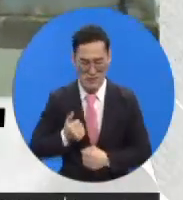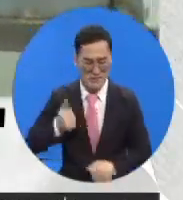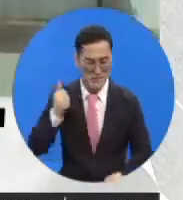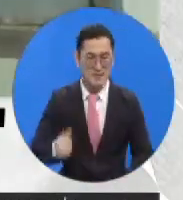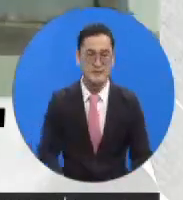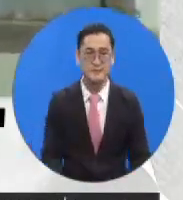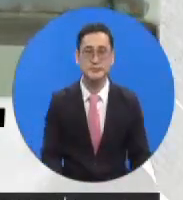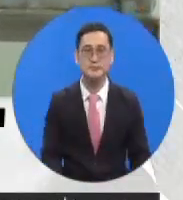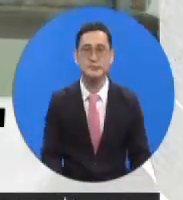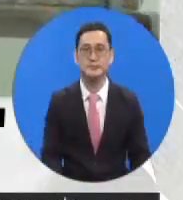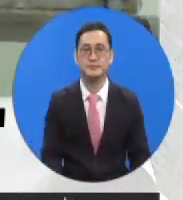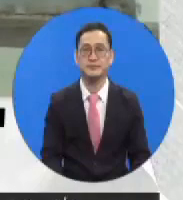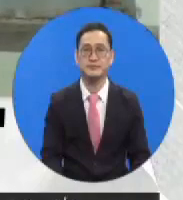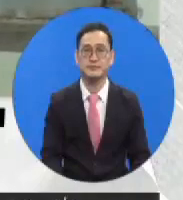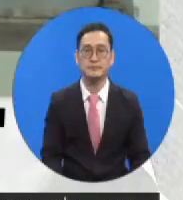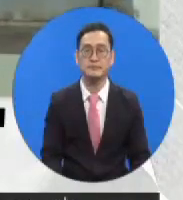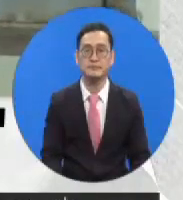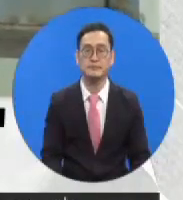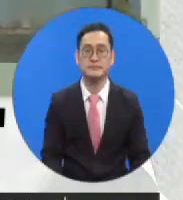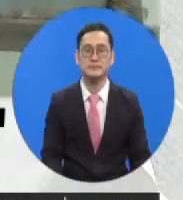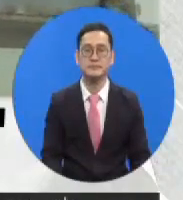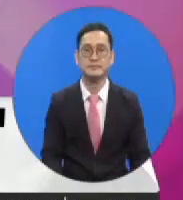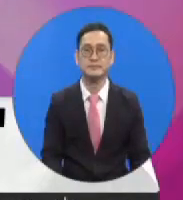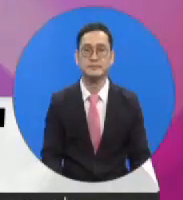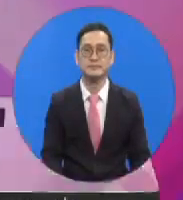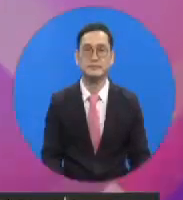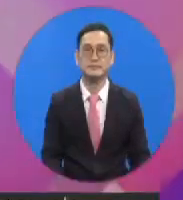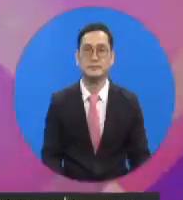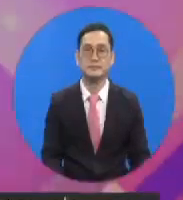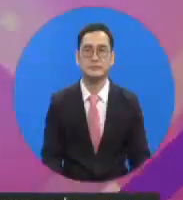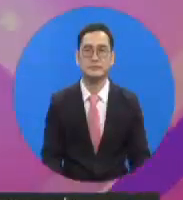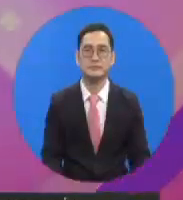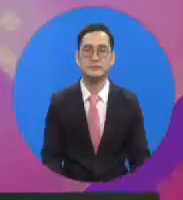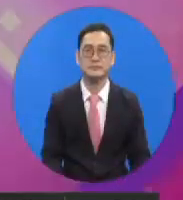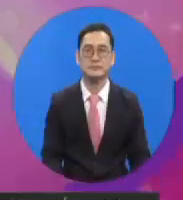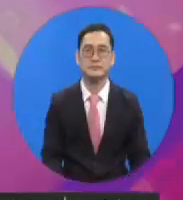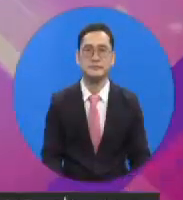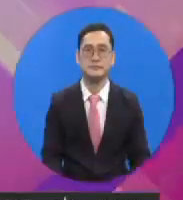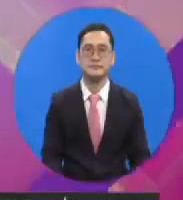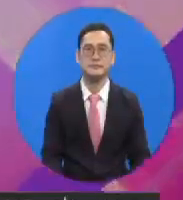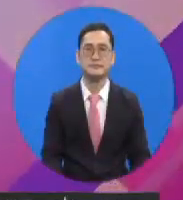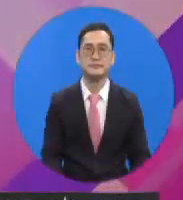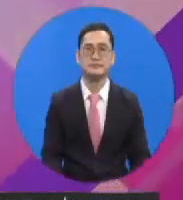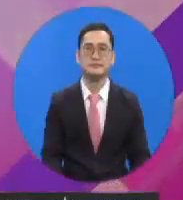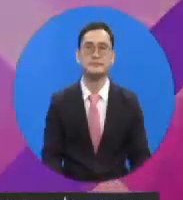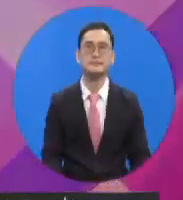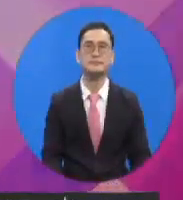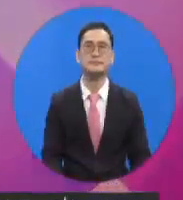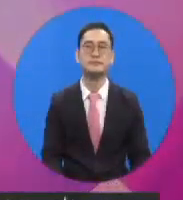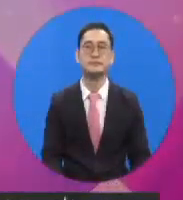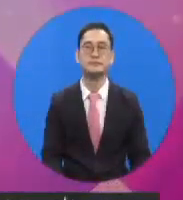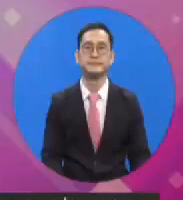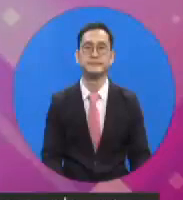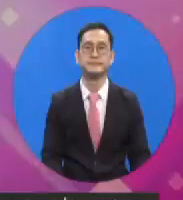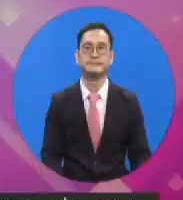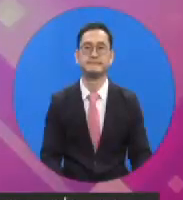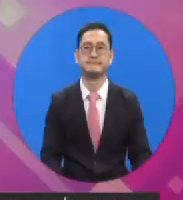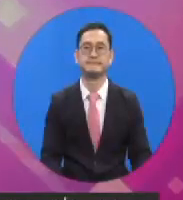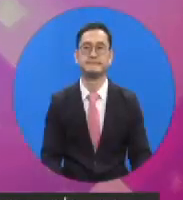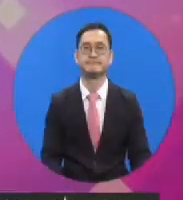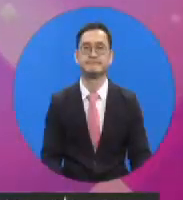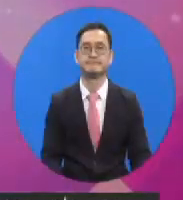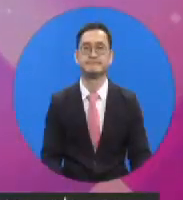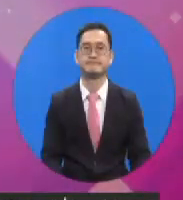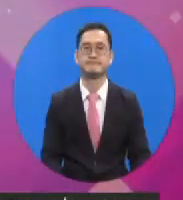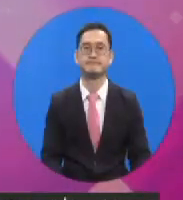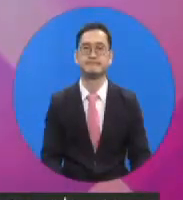이제 그런 생각이 좀 들어요. 예, 윤석열 검찰총장의 국감 관련된 내용 집중적으로 분석해드렸습니다.